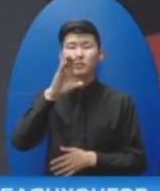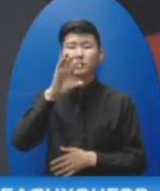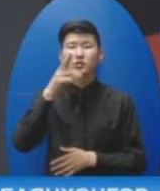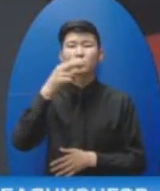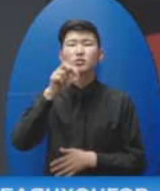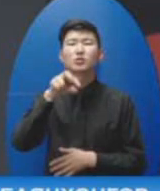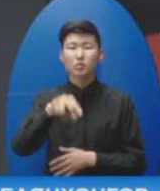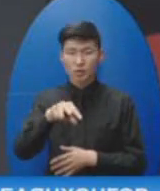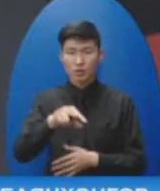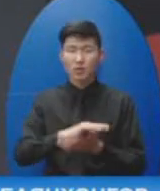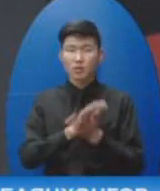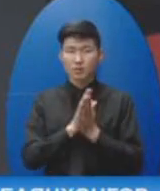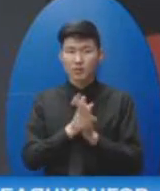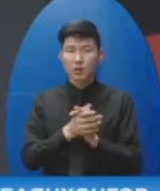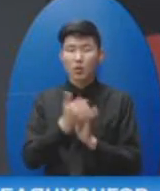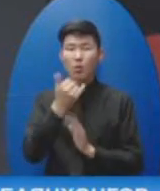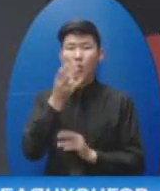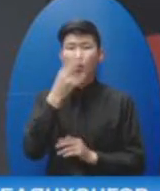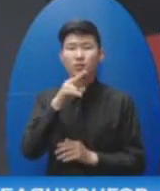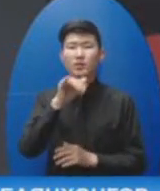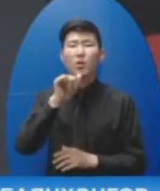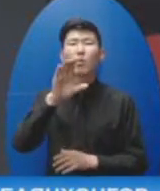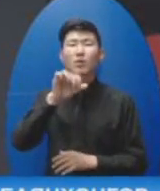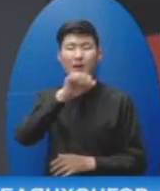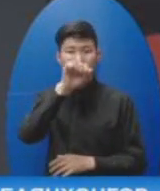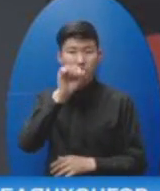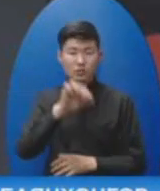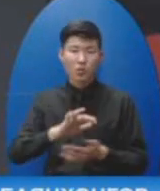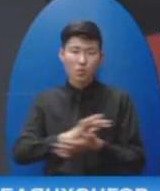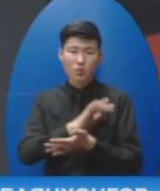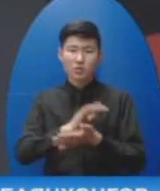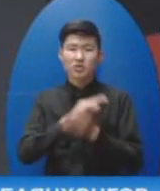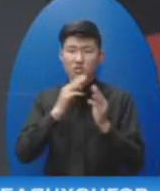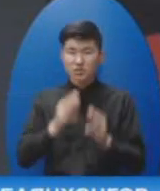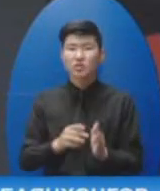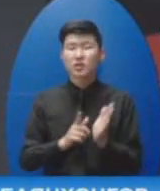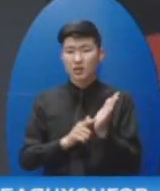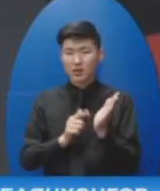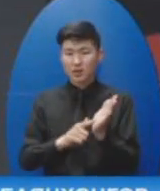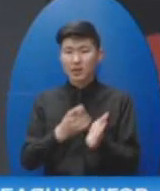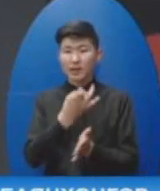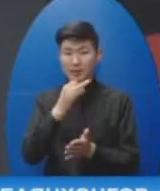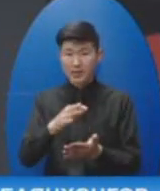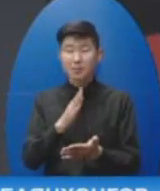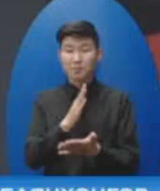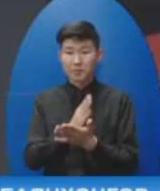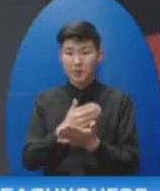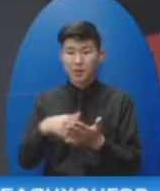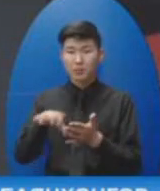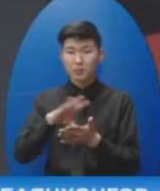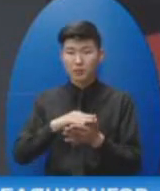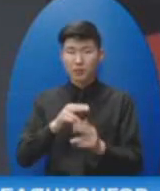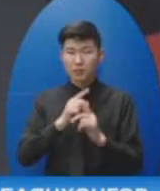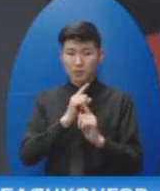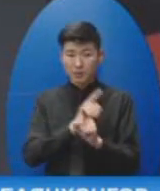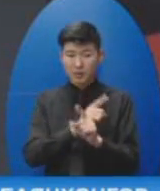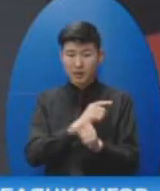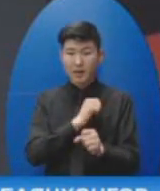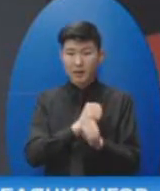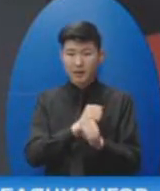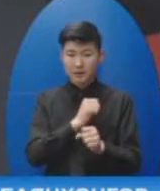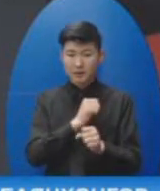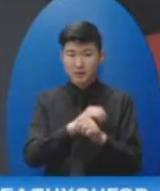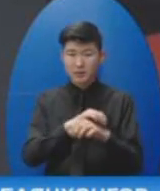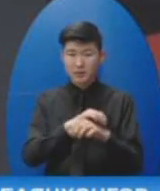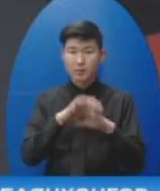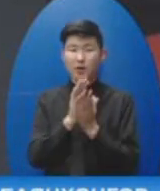Энэ ундны усны асуудлыг бас сайн хурд хугацаанд шийдэх хэрэгтэй. Ингэж ээж тэнд одоо төвлөрөл бий болгож тэнд одоо аж ахуй нэг байгуулгад үйл